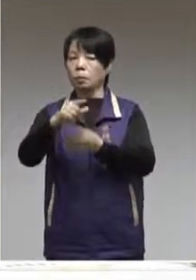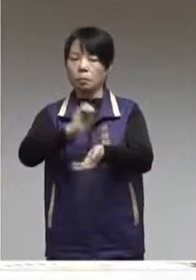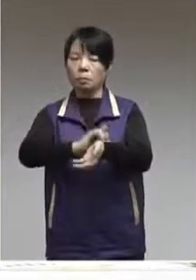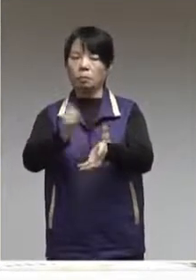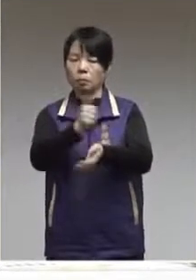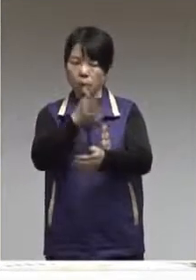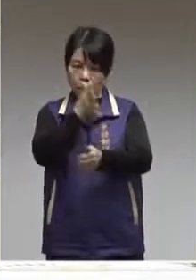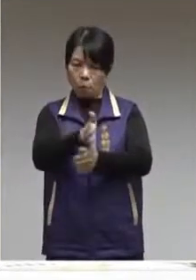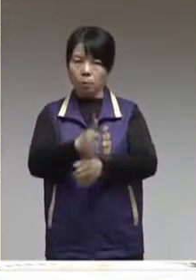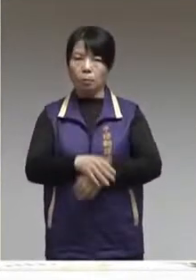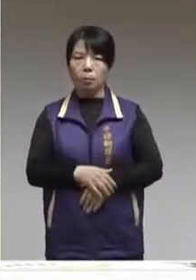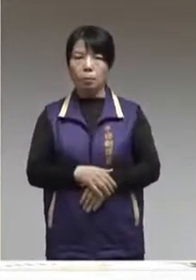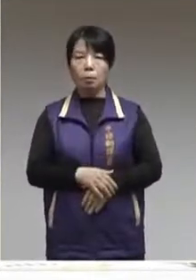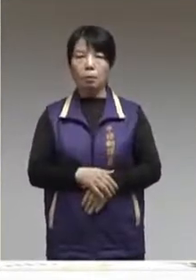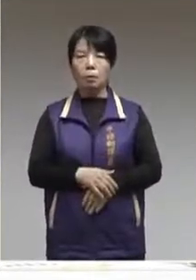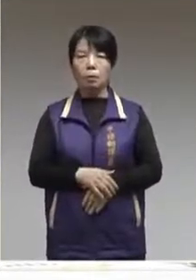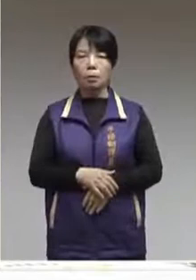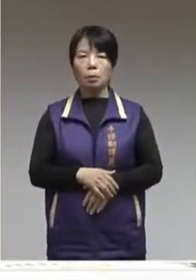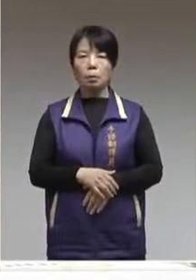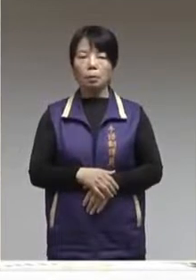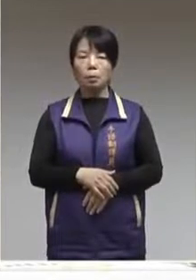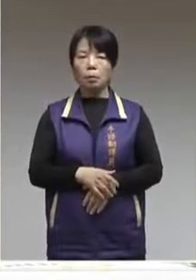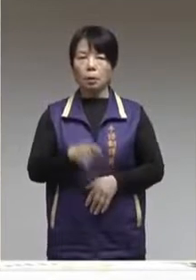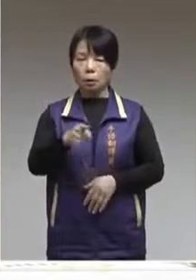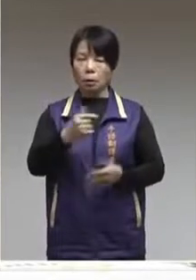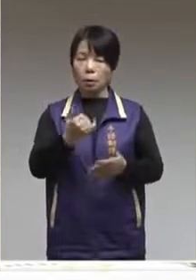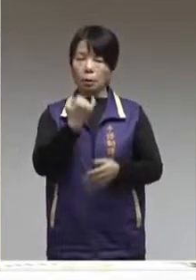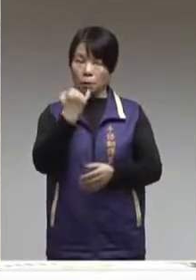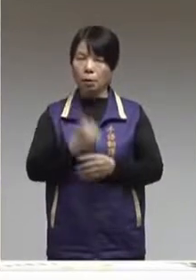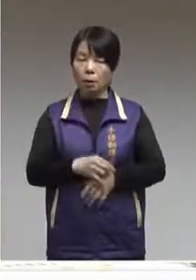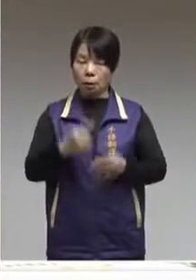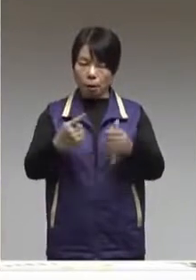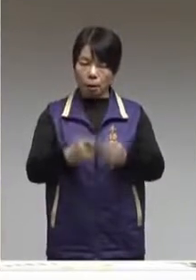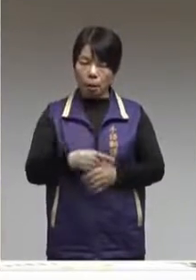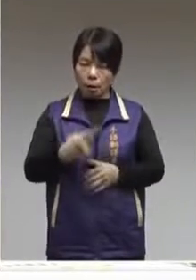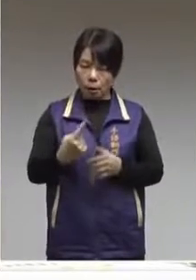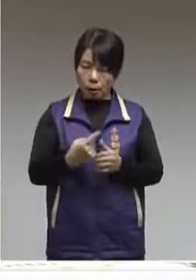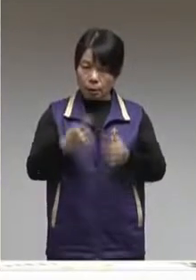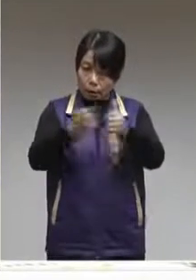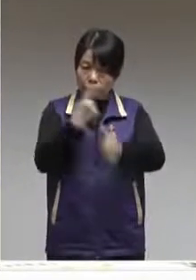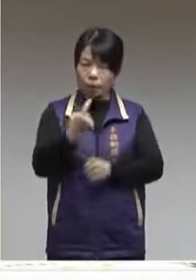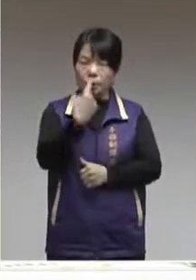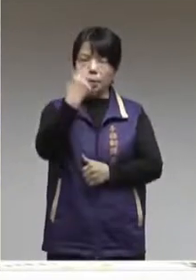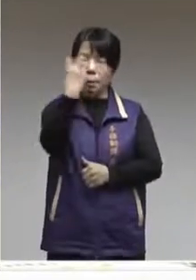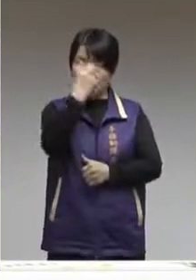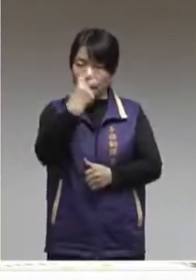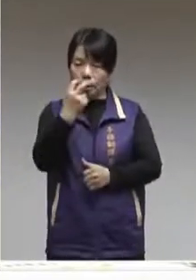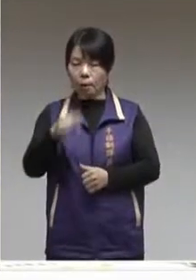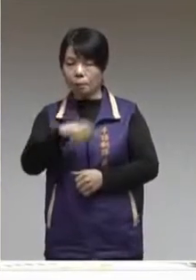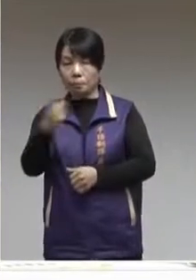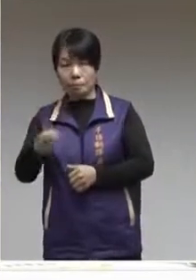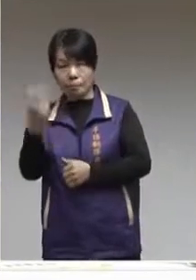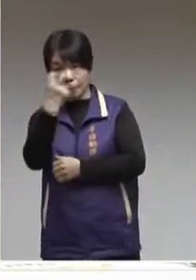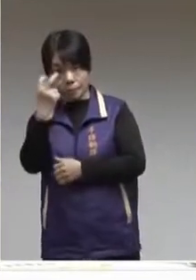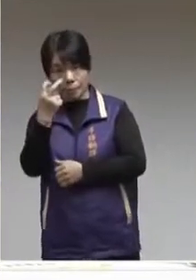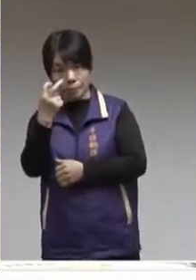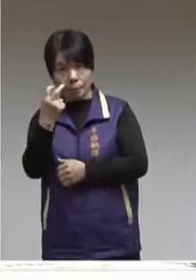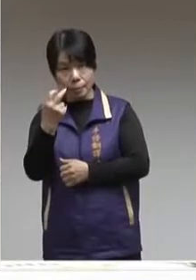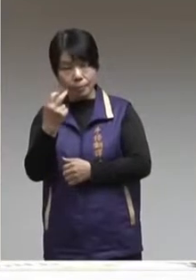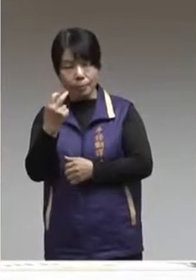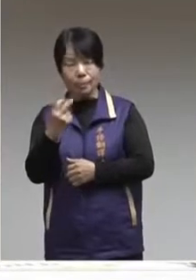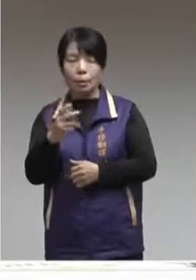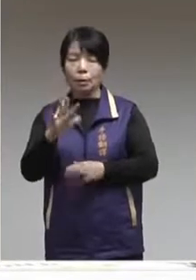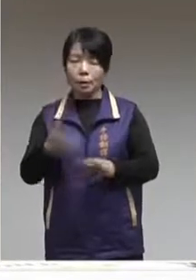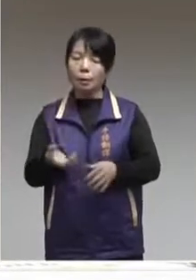啊，所以你可以啊看先筛了再看，或先看了再筛都可以。好，那假如民